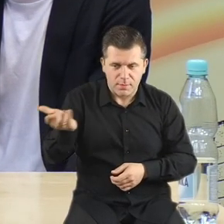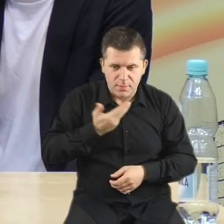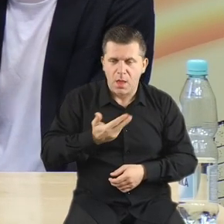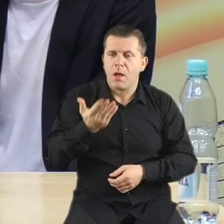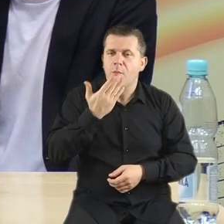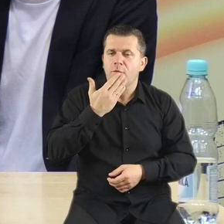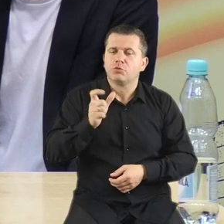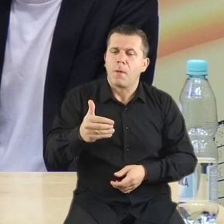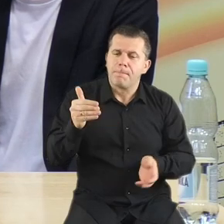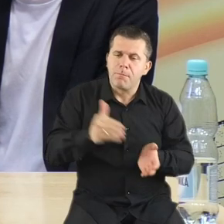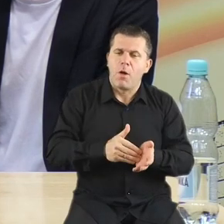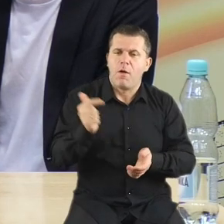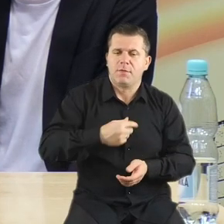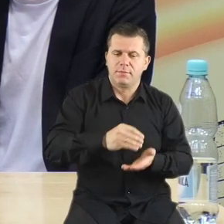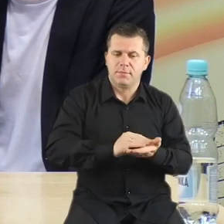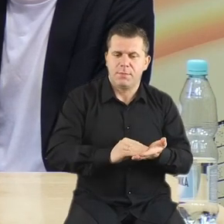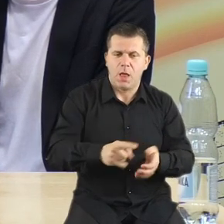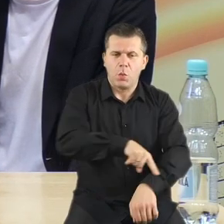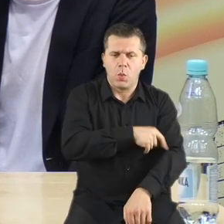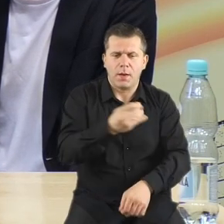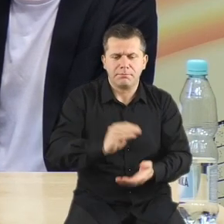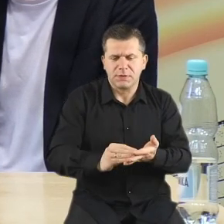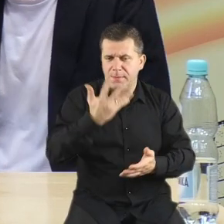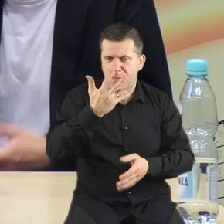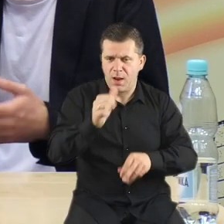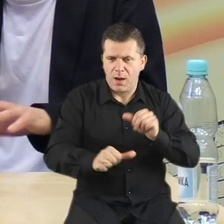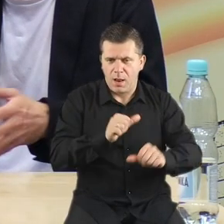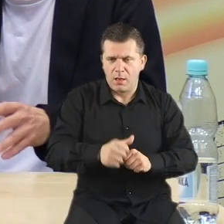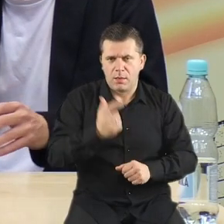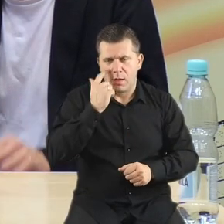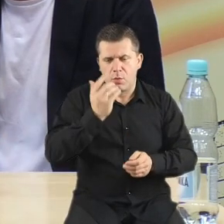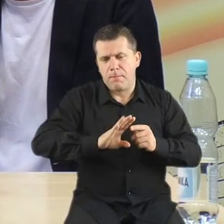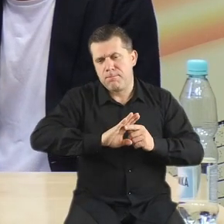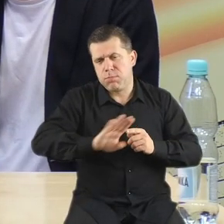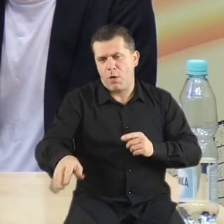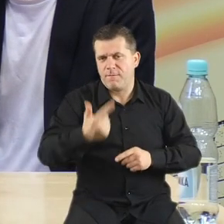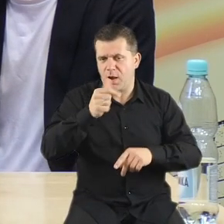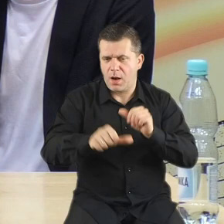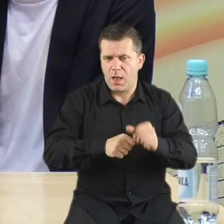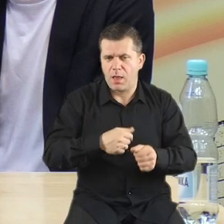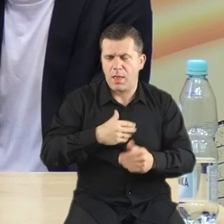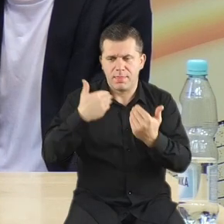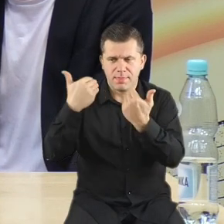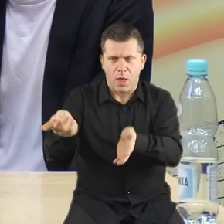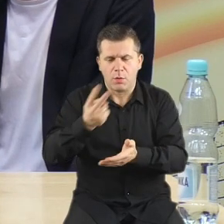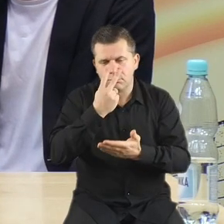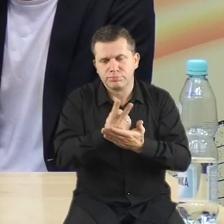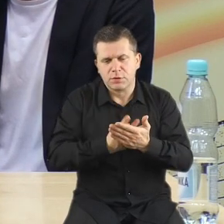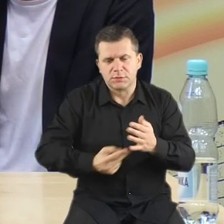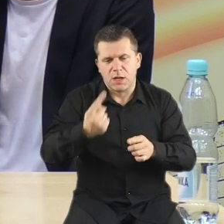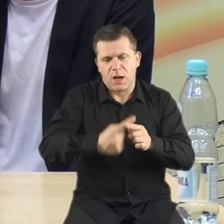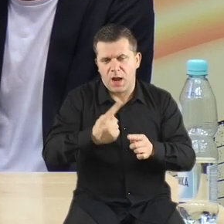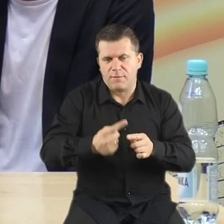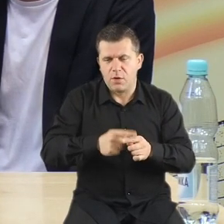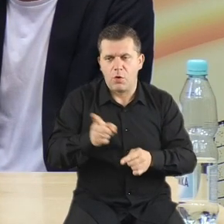Mówili, o czym powinienem właśnie napisać. No, ponieważ tak długo pisałem 5 lat, to po jakichś między 2 latach dało im przeczytać fragmenty.